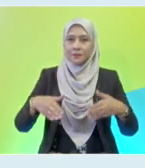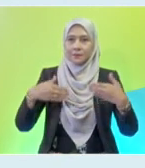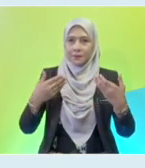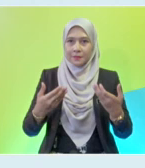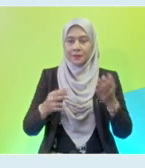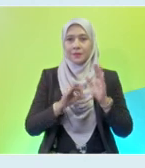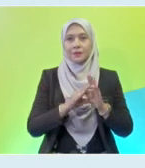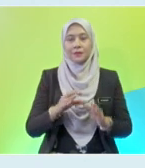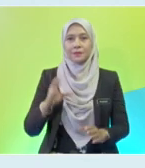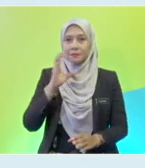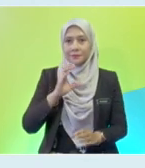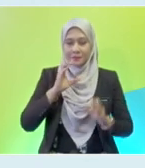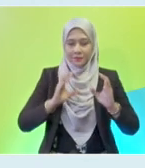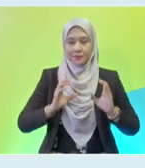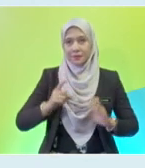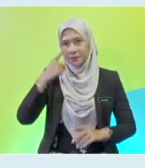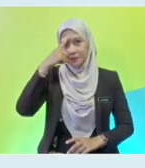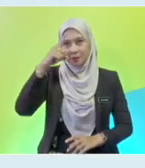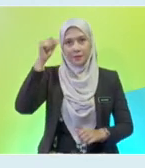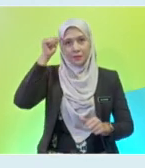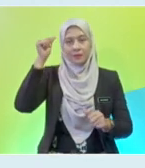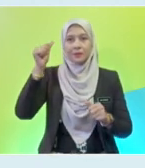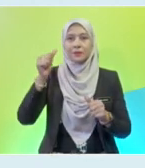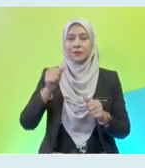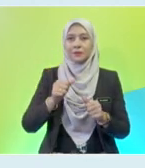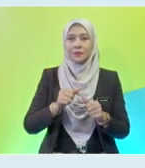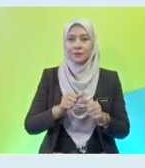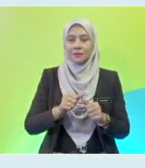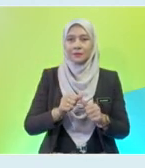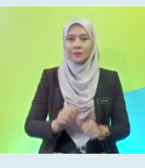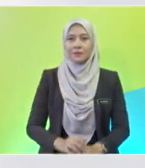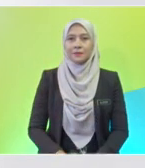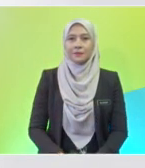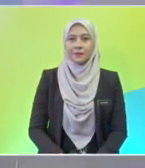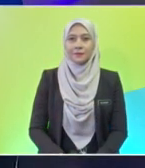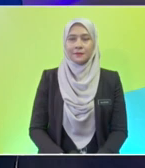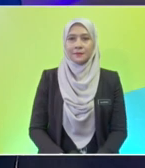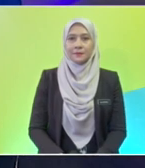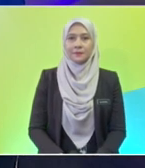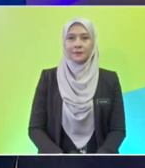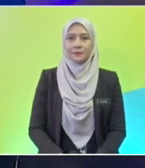atau larutan mesti bersama larutan jadi murid-murid tak akan terbuka lagi